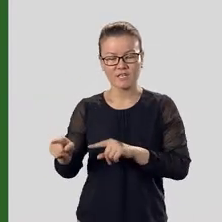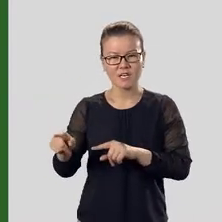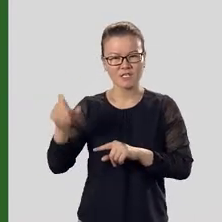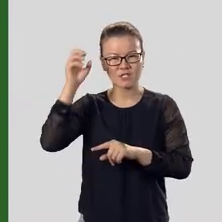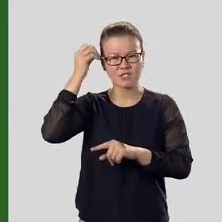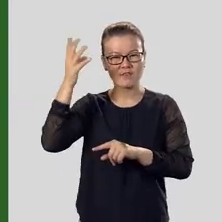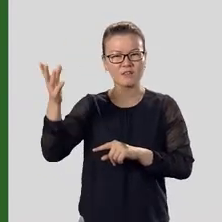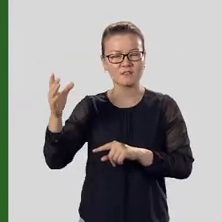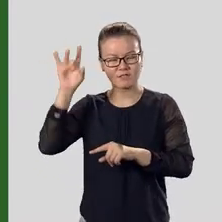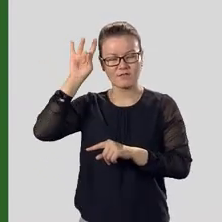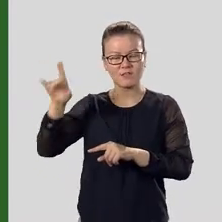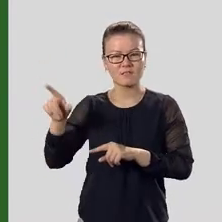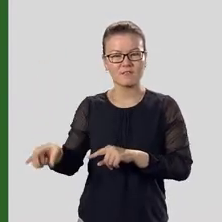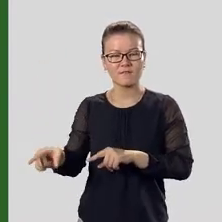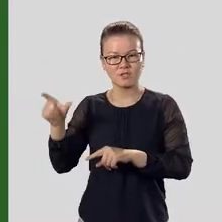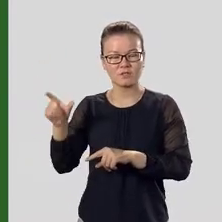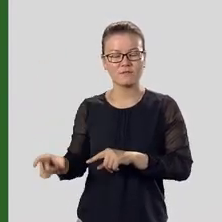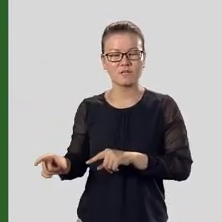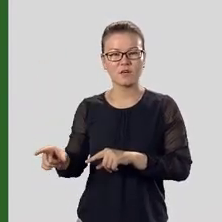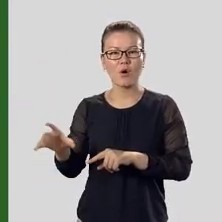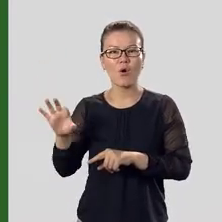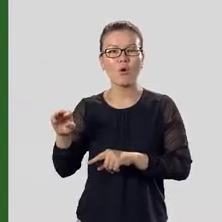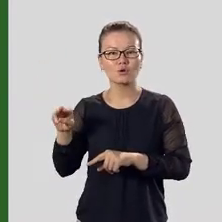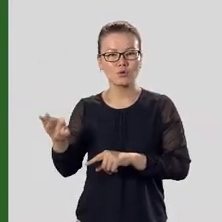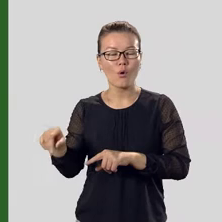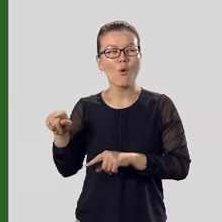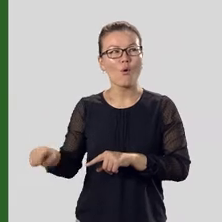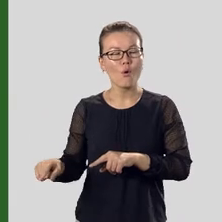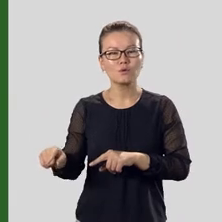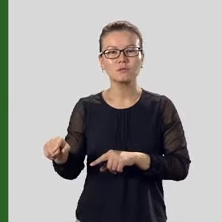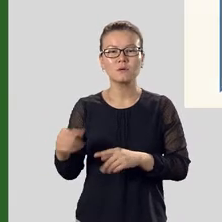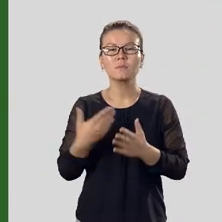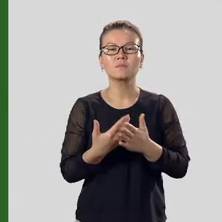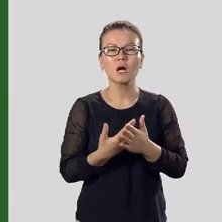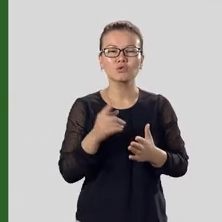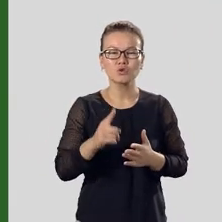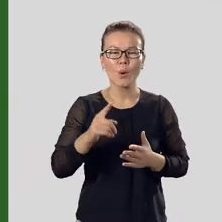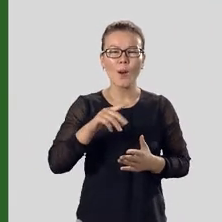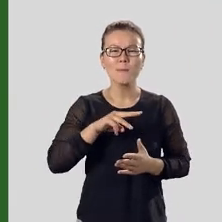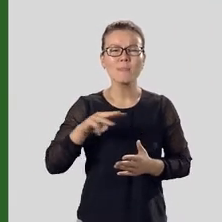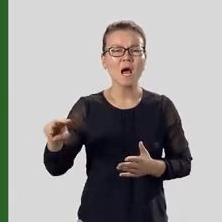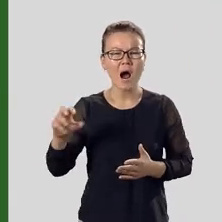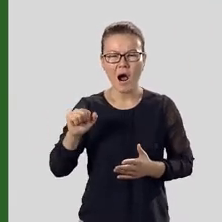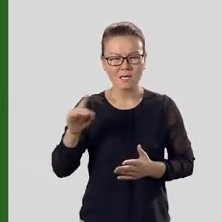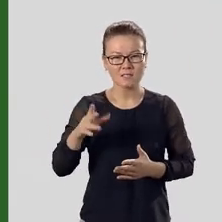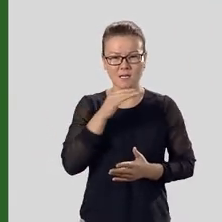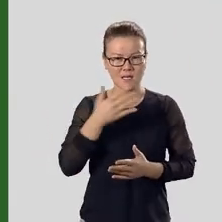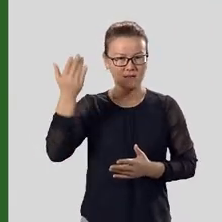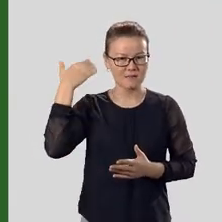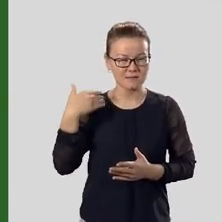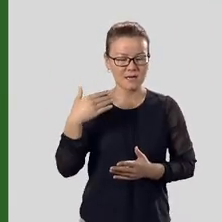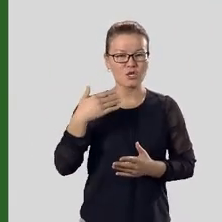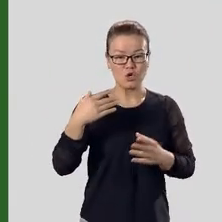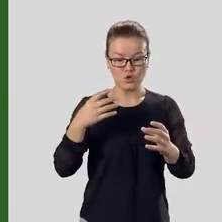ученого Отто Юльевича Шмидта. Он полагал, что миллиарды лет назад Солнце было